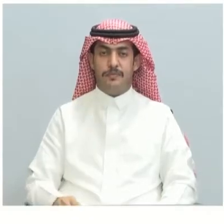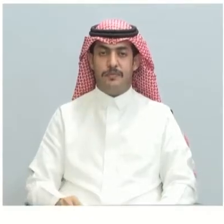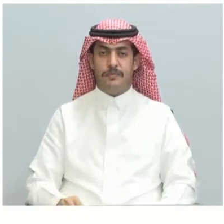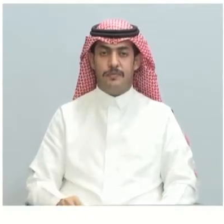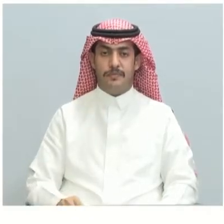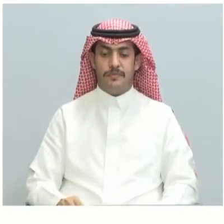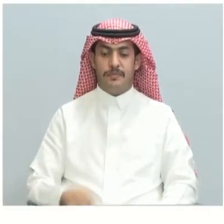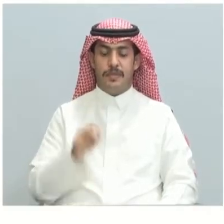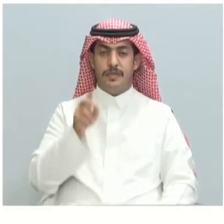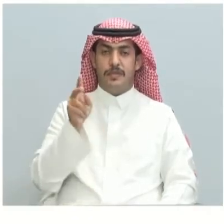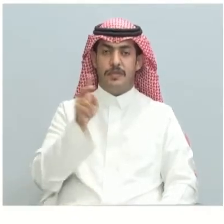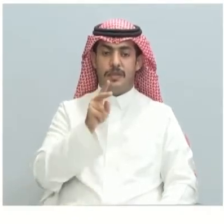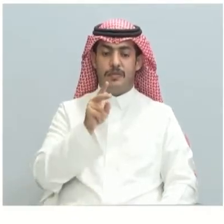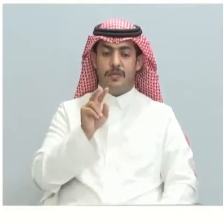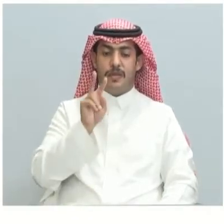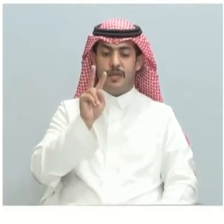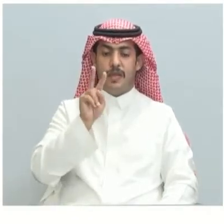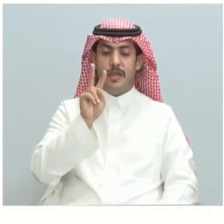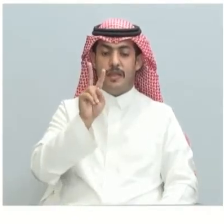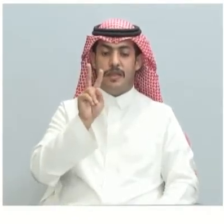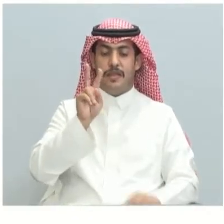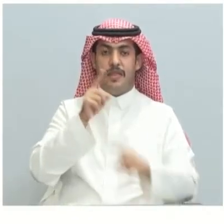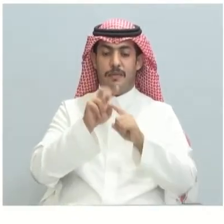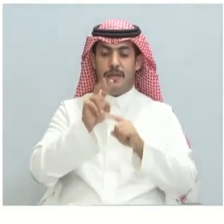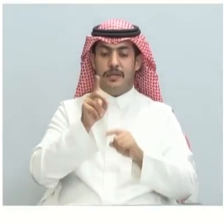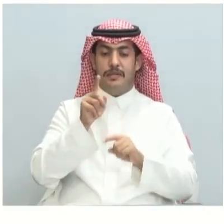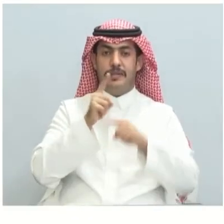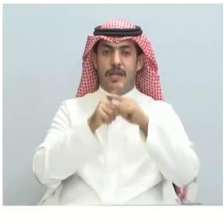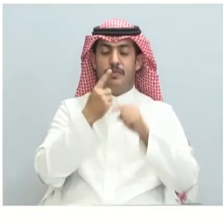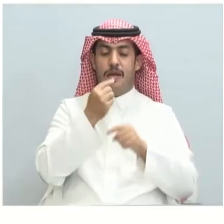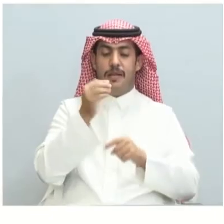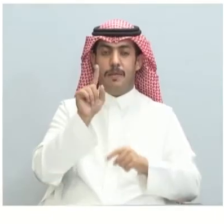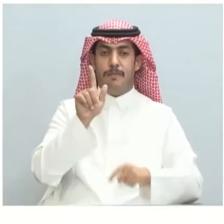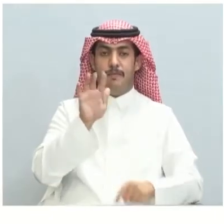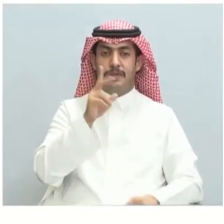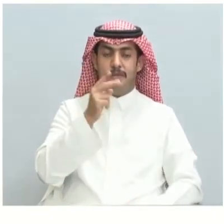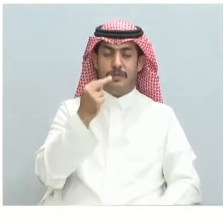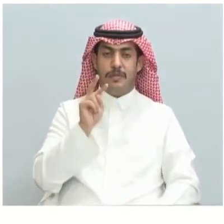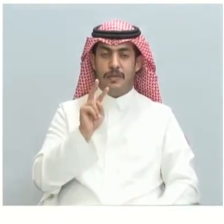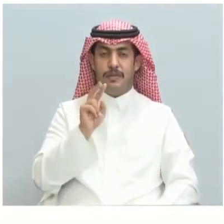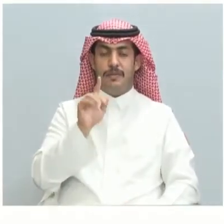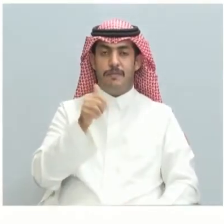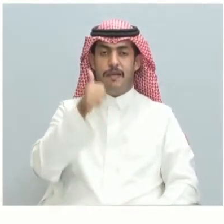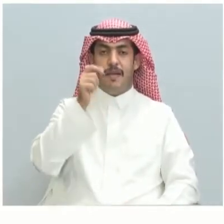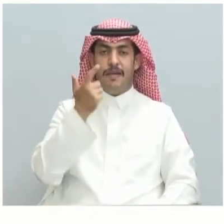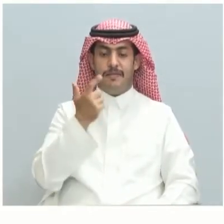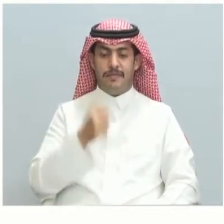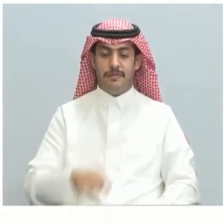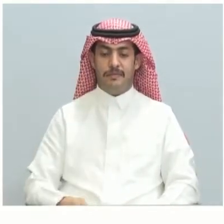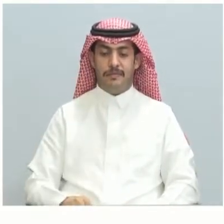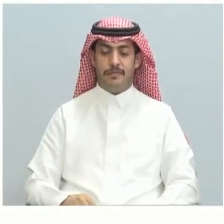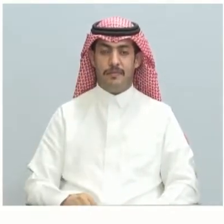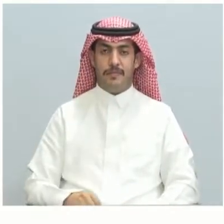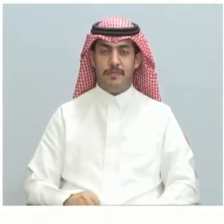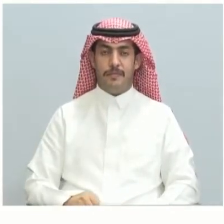انها تساوي اثنان ضرب اثنان زائد واحد سنضعها في البسط والمقام 2 كيف توصلنا اليها ابناء وبناتي